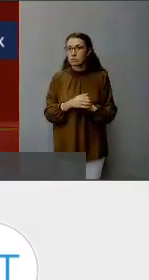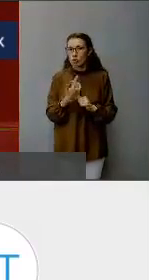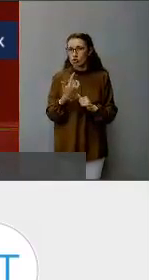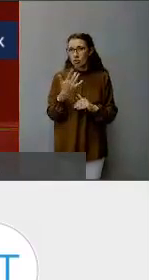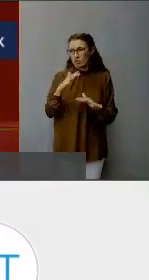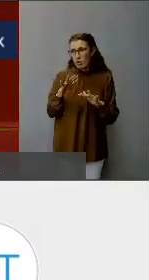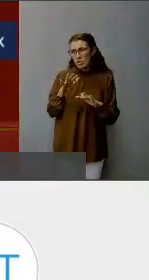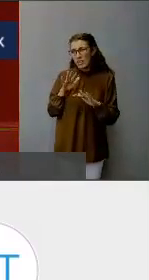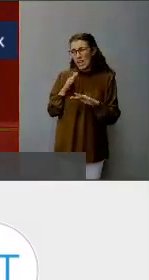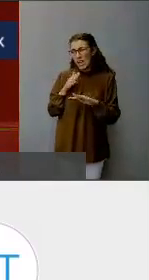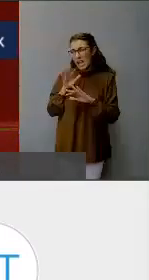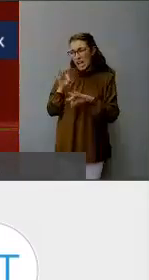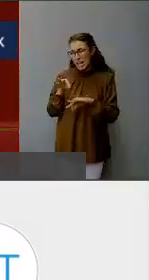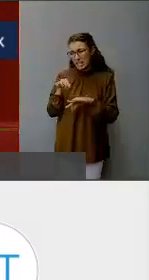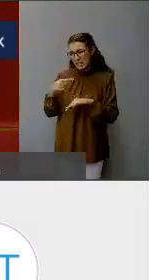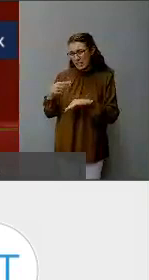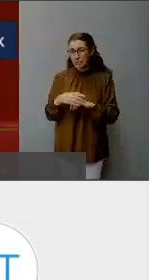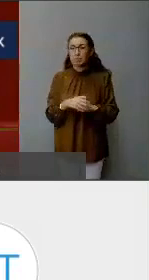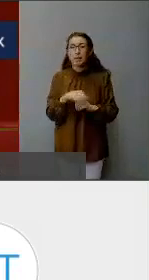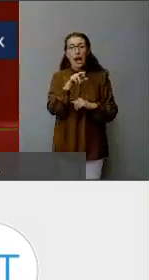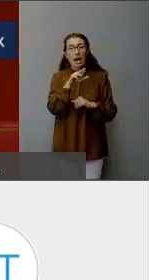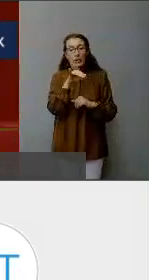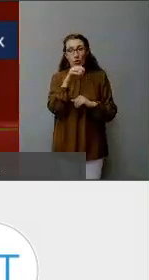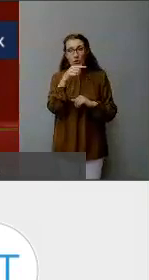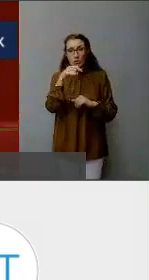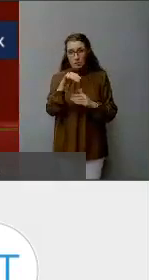grado ariotti